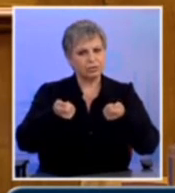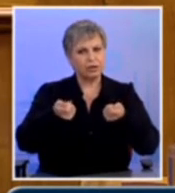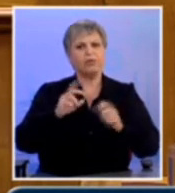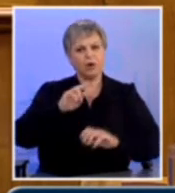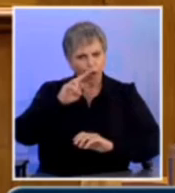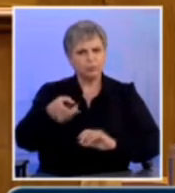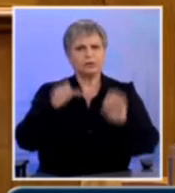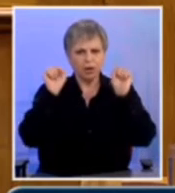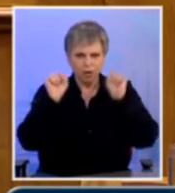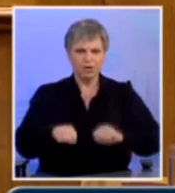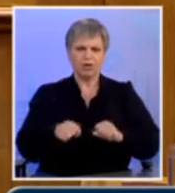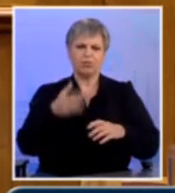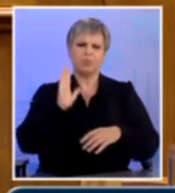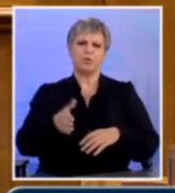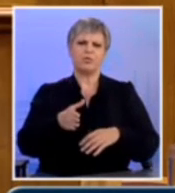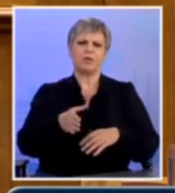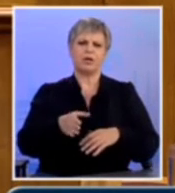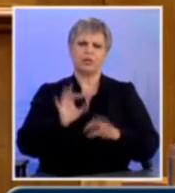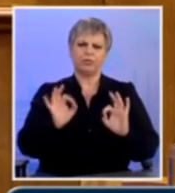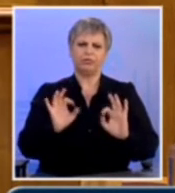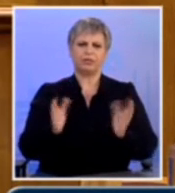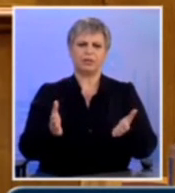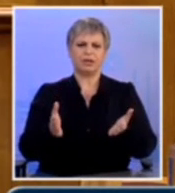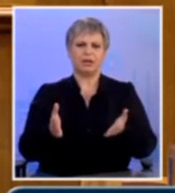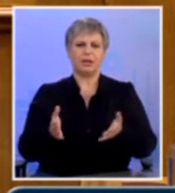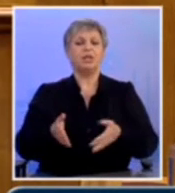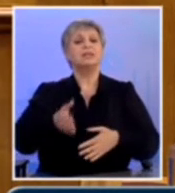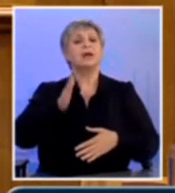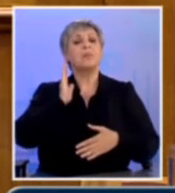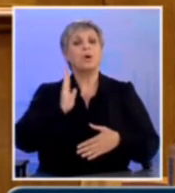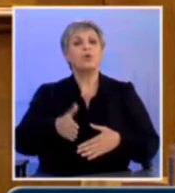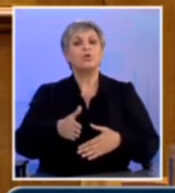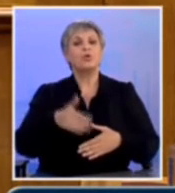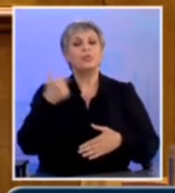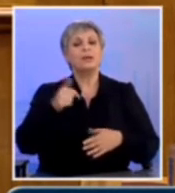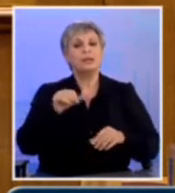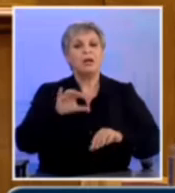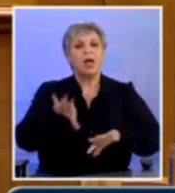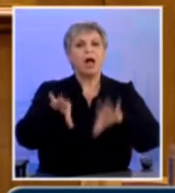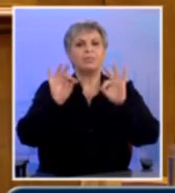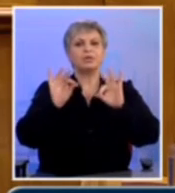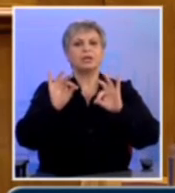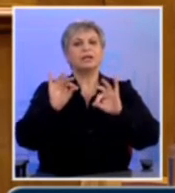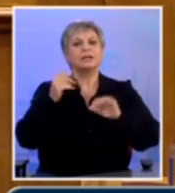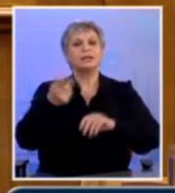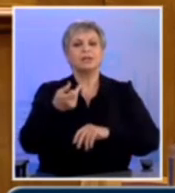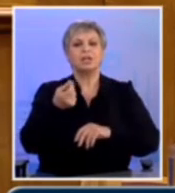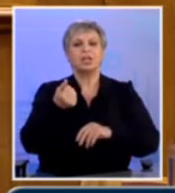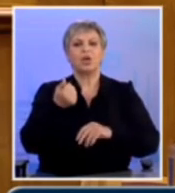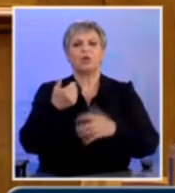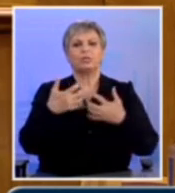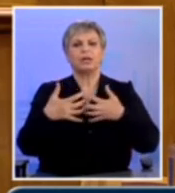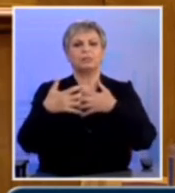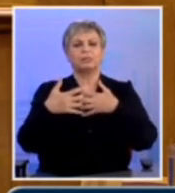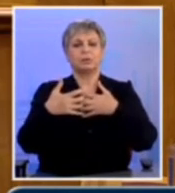διαχειριστούμε και σαφώς μπορούμε να οδηγήσουμε σε επανεκκίνηση την οικονομία κάνοντας μία